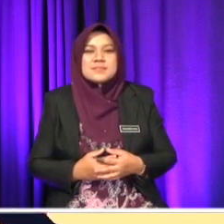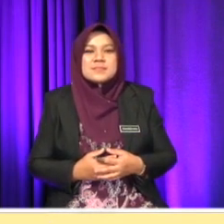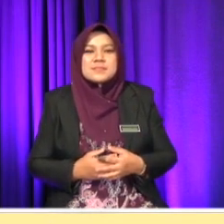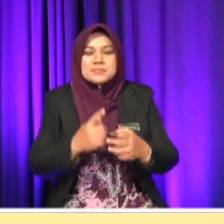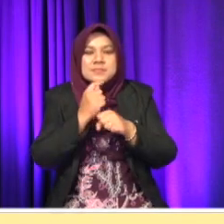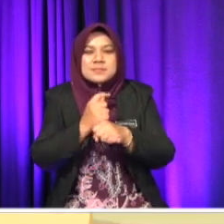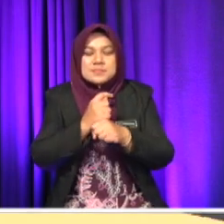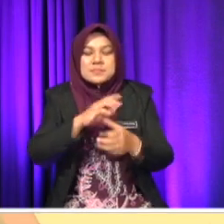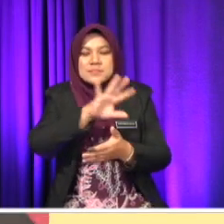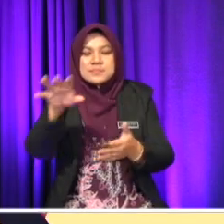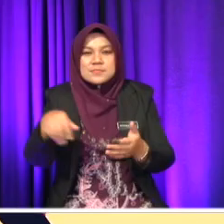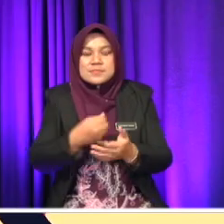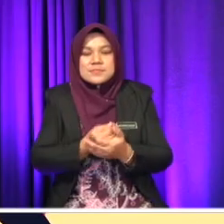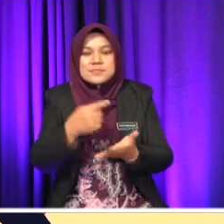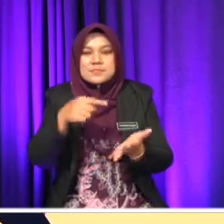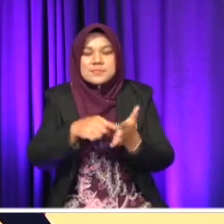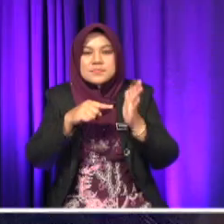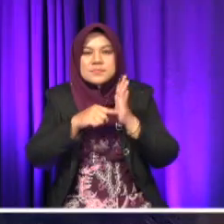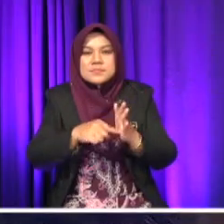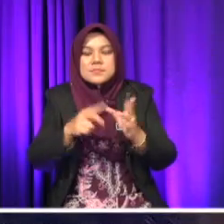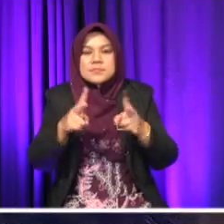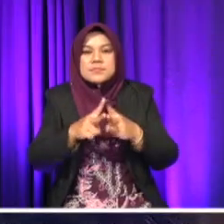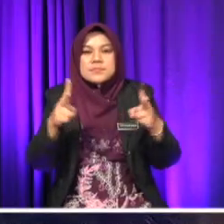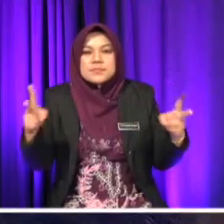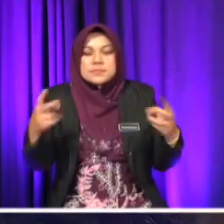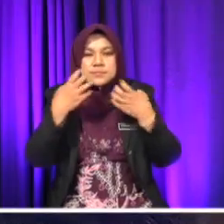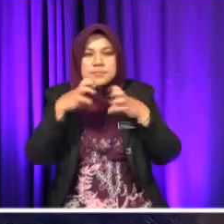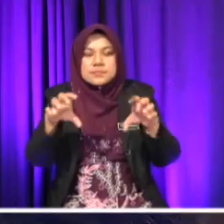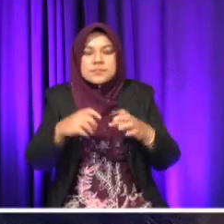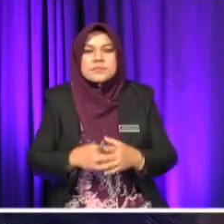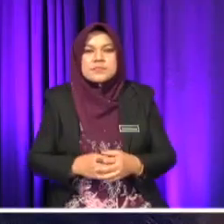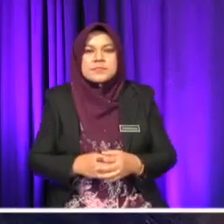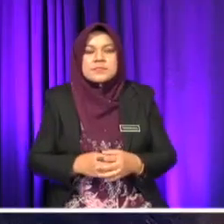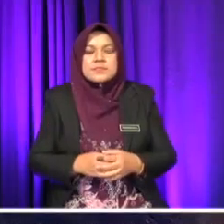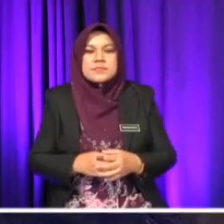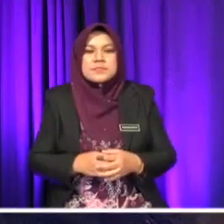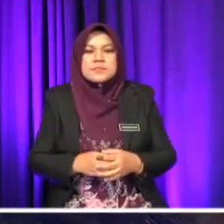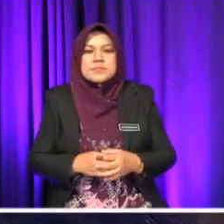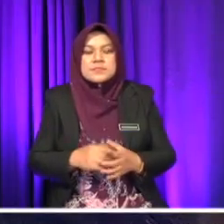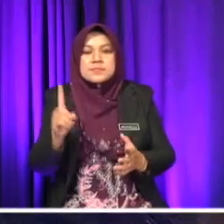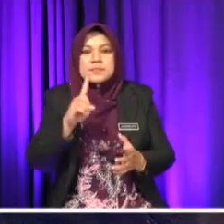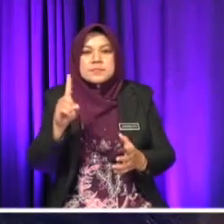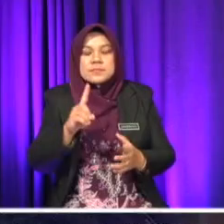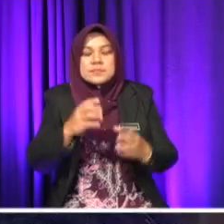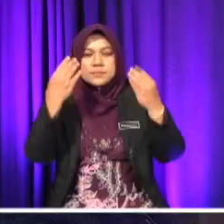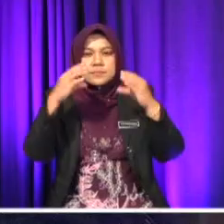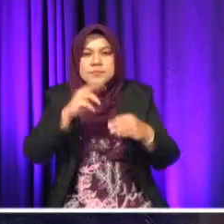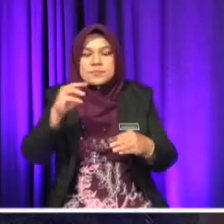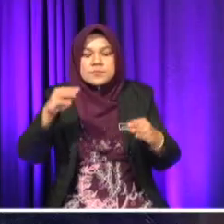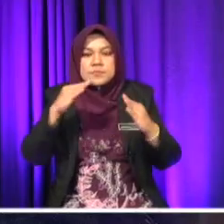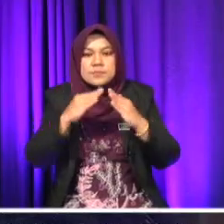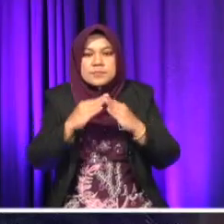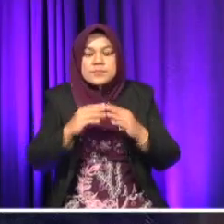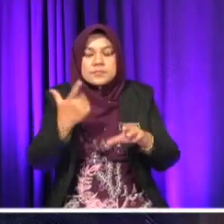semua ini menunjukkan prestasi Anda cukup cuma dalam bersama cowok Tifa hari ini dan dimanakah di rumah Boleh